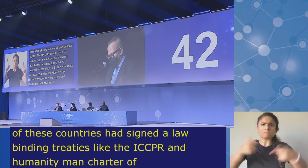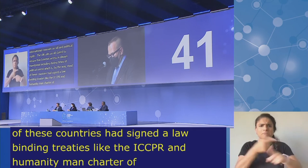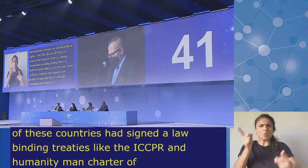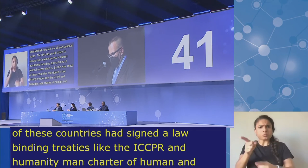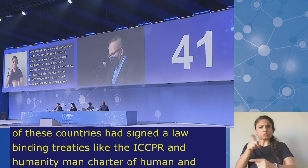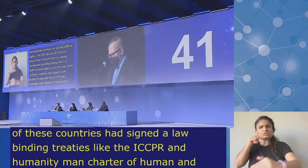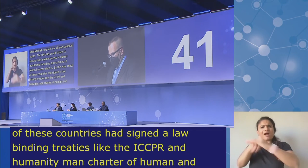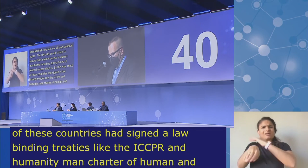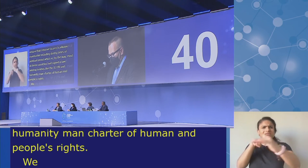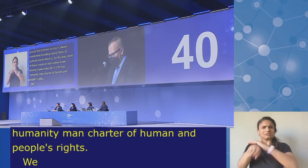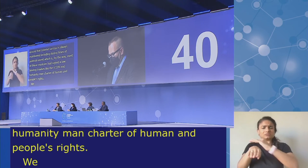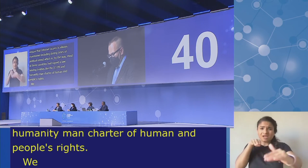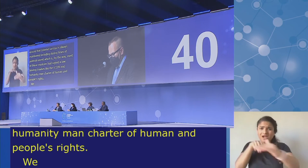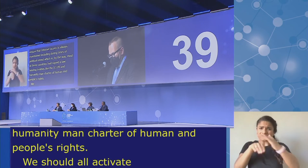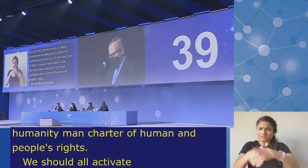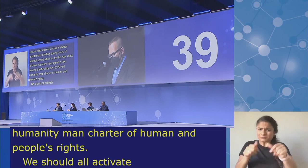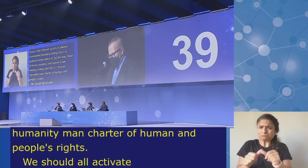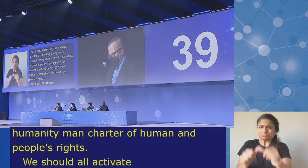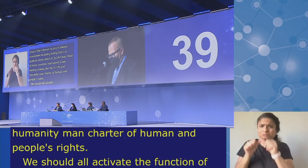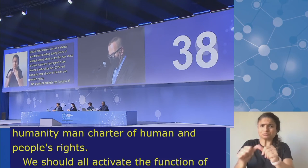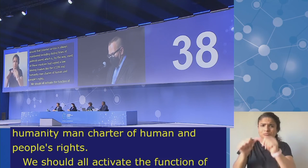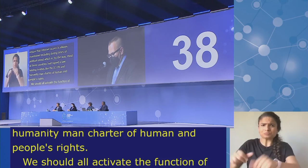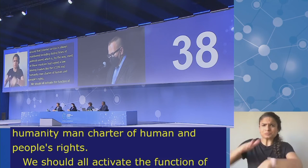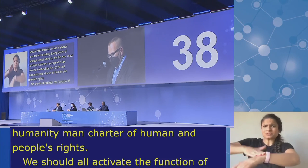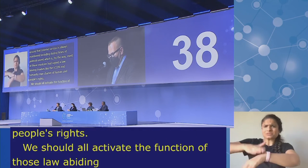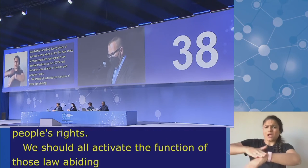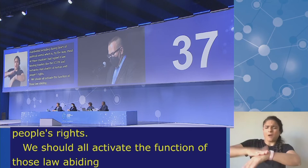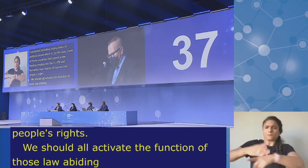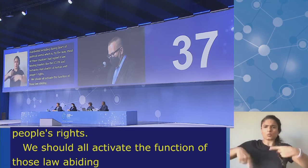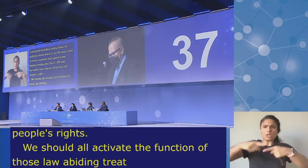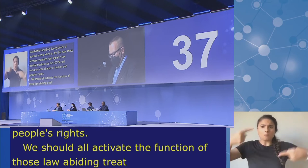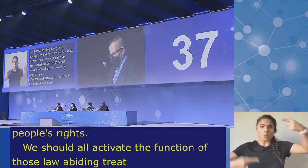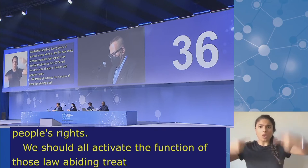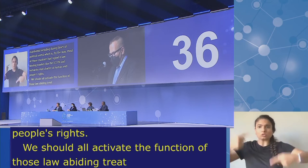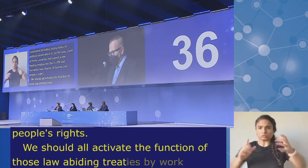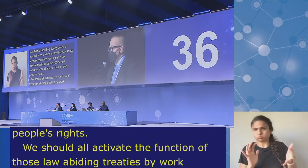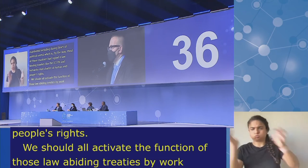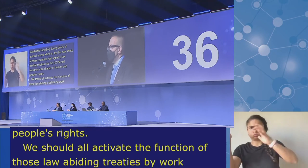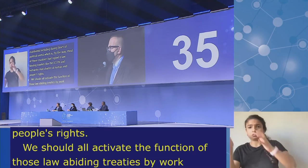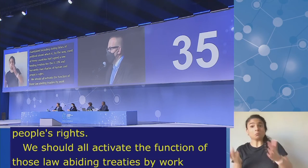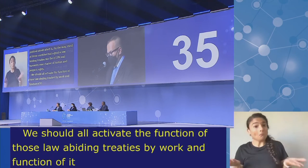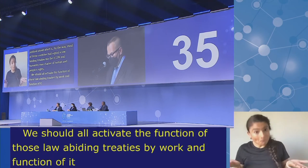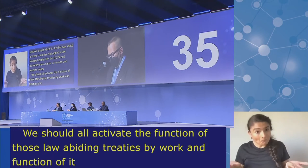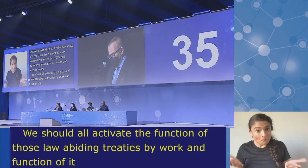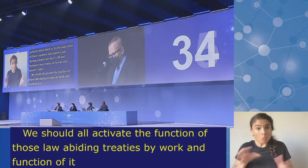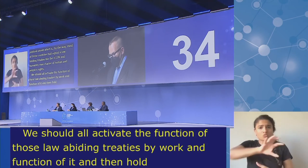чтобы все решились подписать обязательные для всех договора, которые позволят